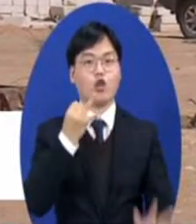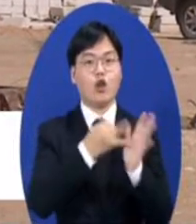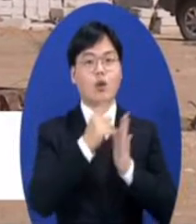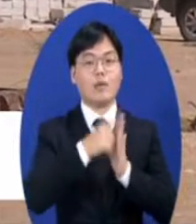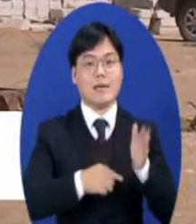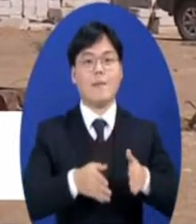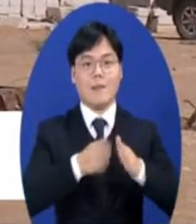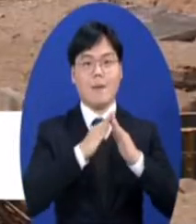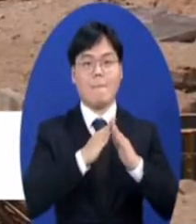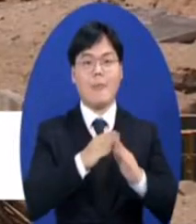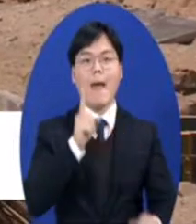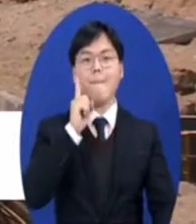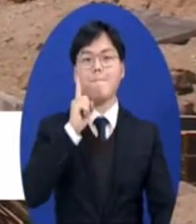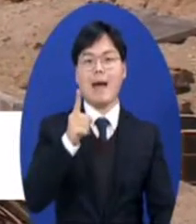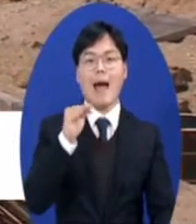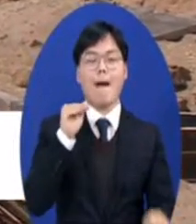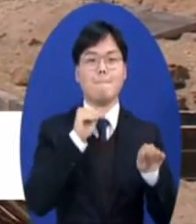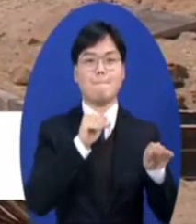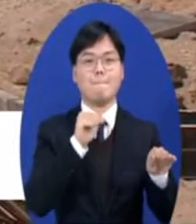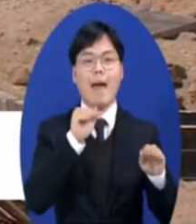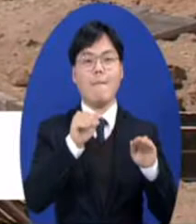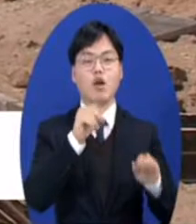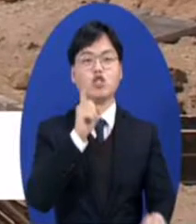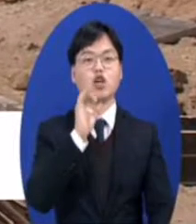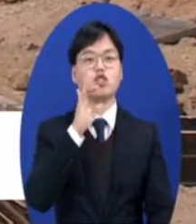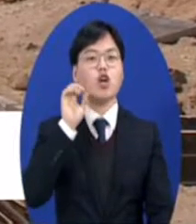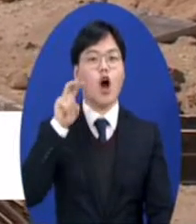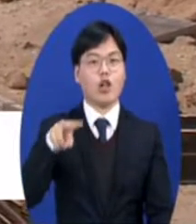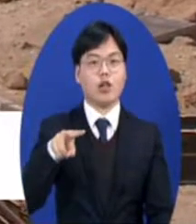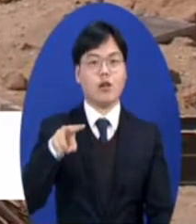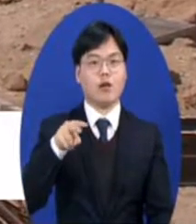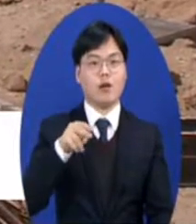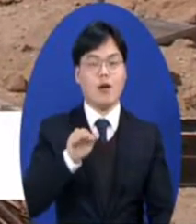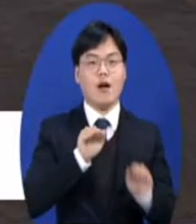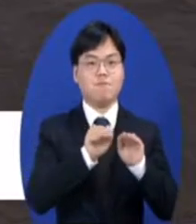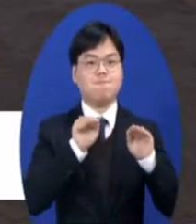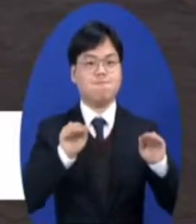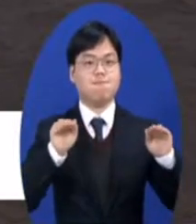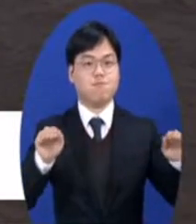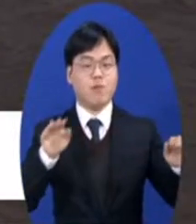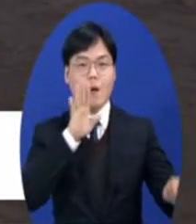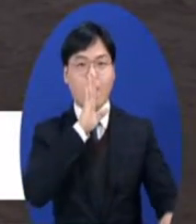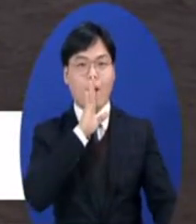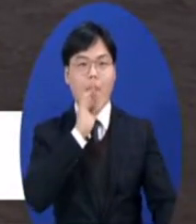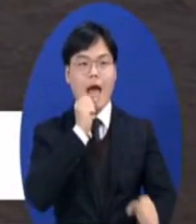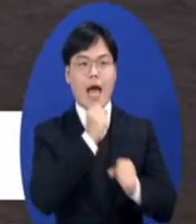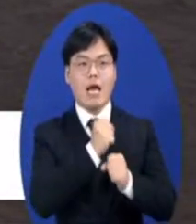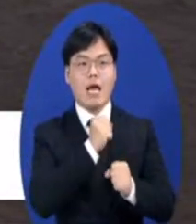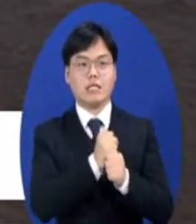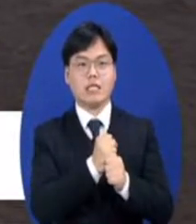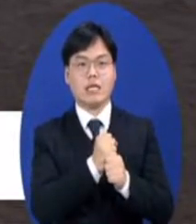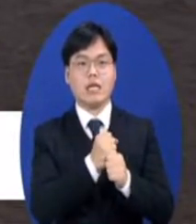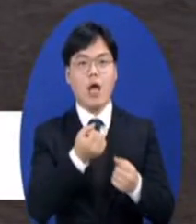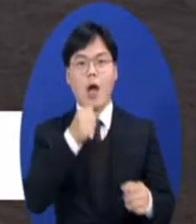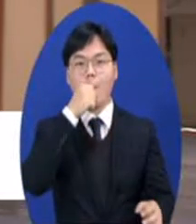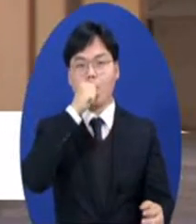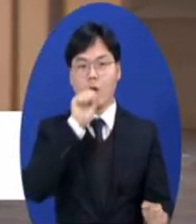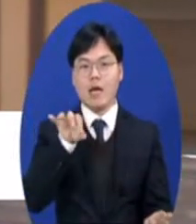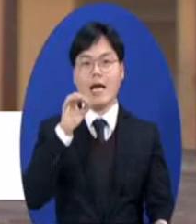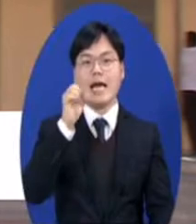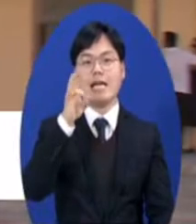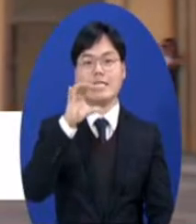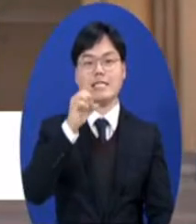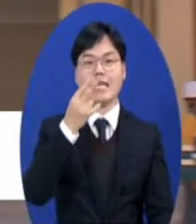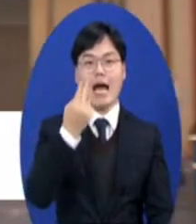байна. 1000 автомашины зогсоолтой 500 хүнтэй нэг зэрэг үйлчлэх хүчин чадалтай иж бүрэн зогсоол прин ачаалт хүлээлгийн талбай шатгын түгээх